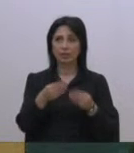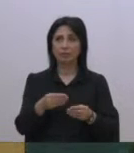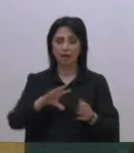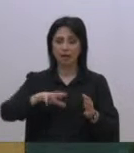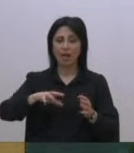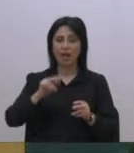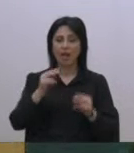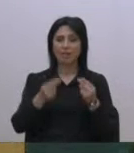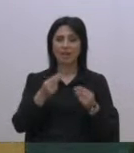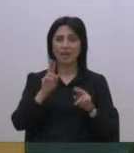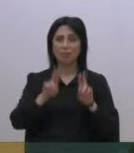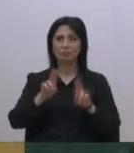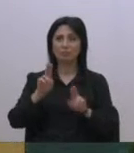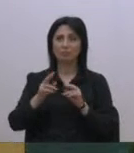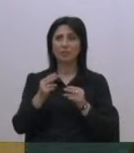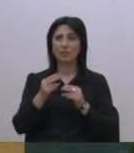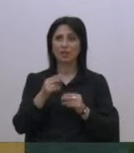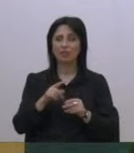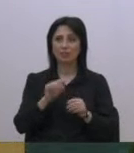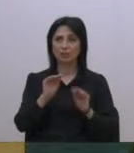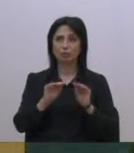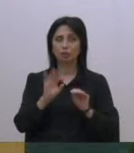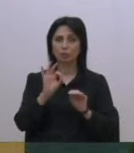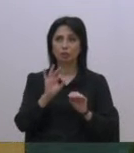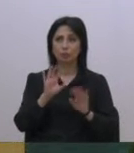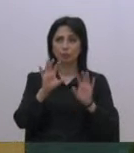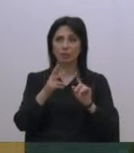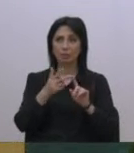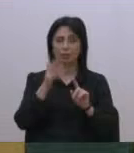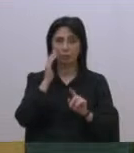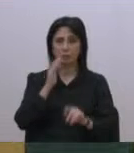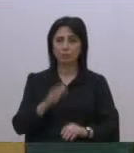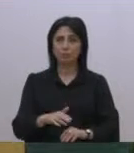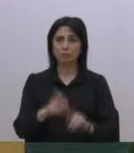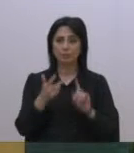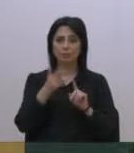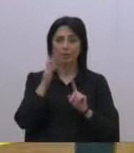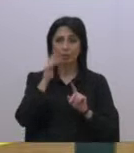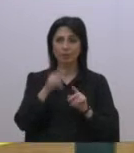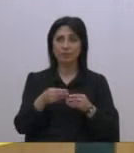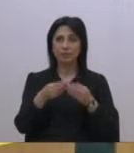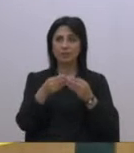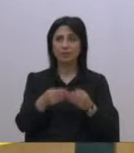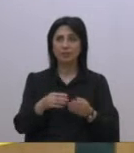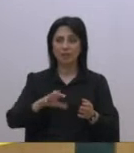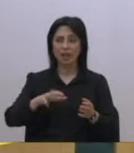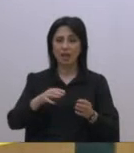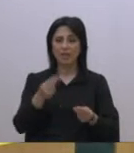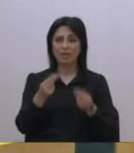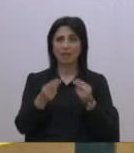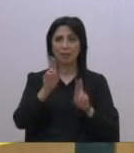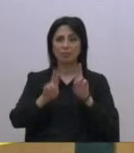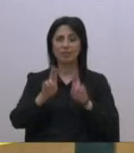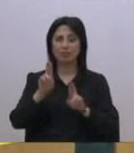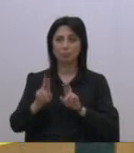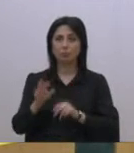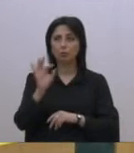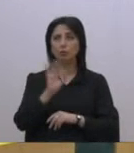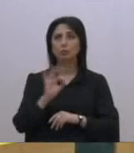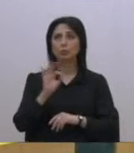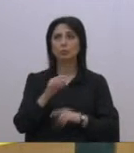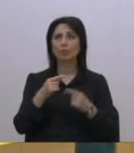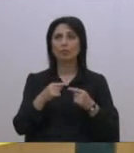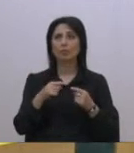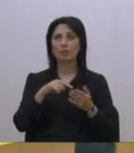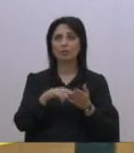ლატარიების საზრდოთა და მომგებიანი თამაშების მოწყობის შესახებ კანონშტულება მესამე მოსმენით. მესამე მოსმენით წარმოგვიდგინეთ ლატარიების საზრდოთა და მომგებიანი თამაშების მოწყობის